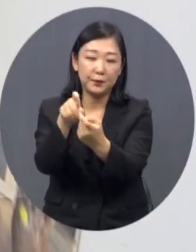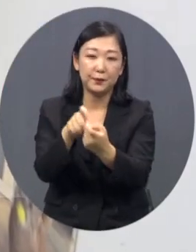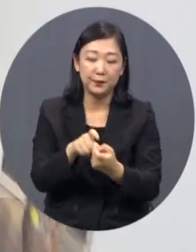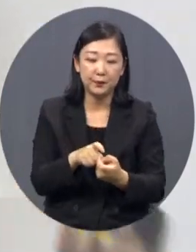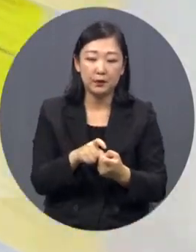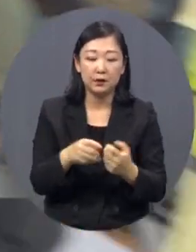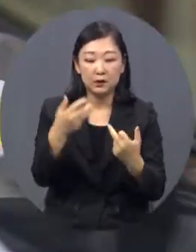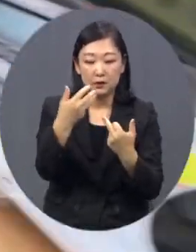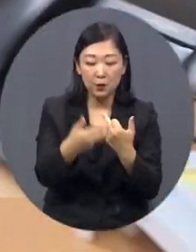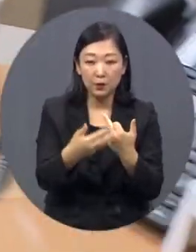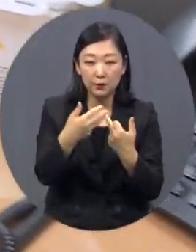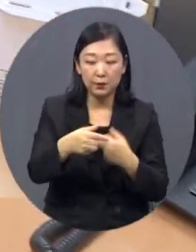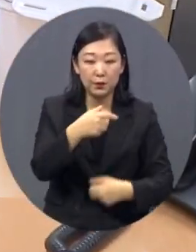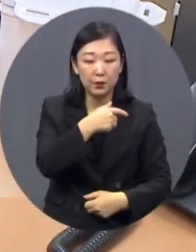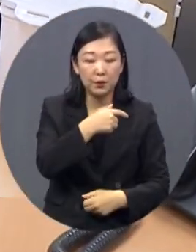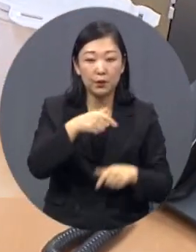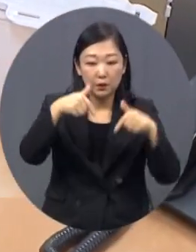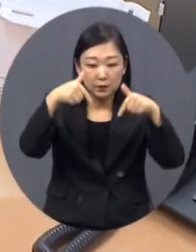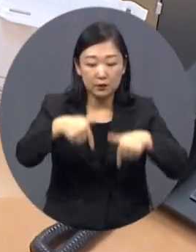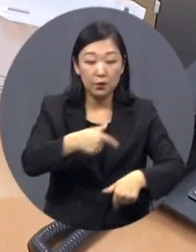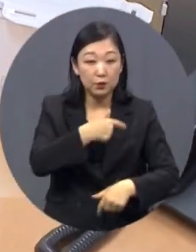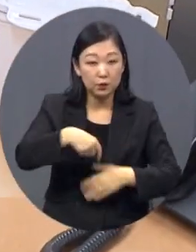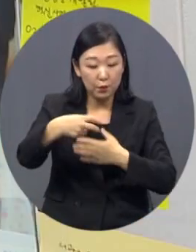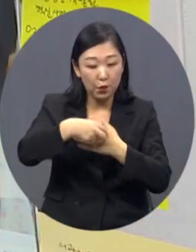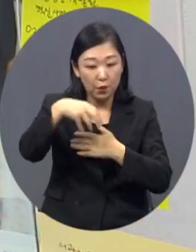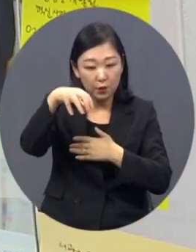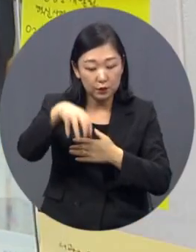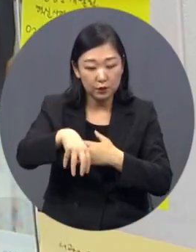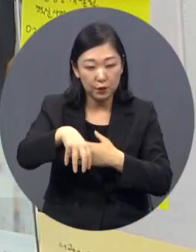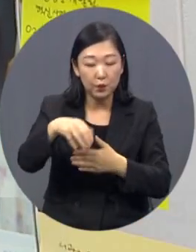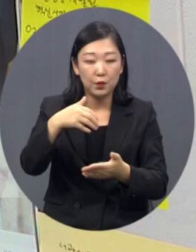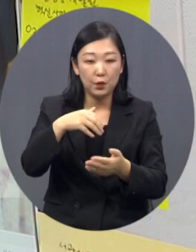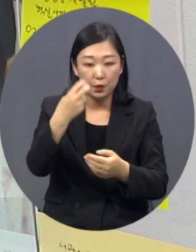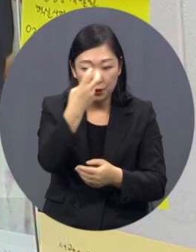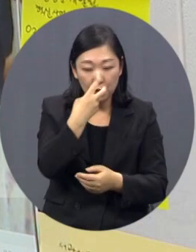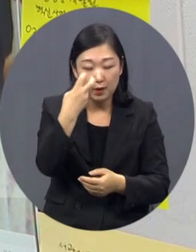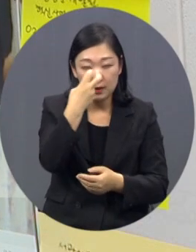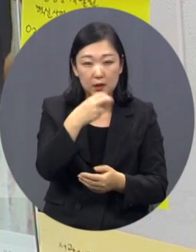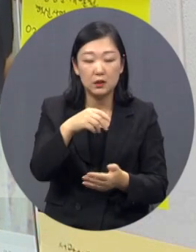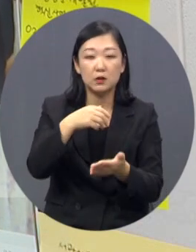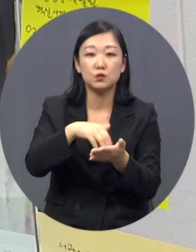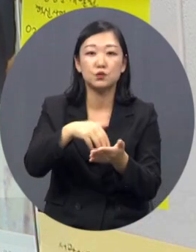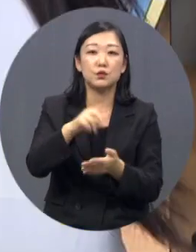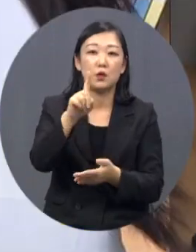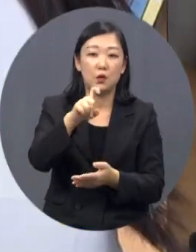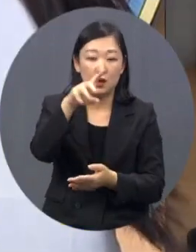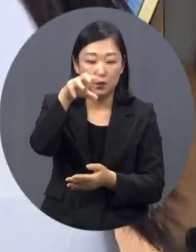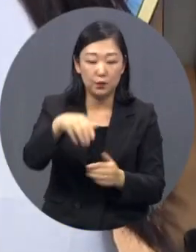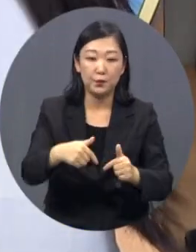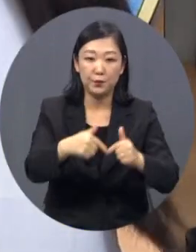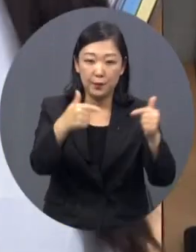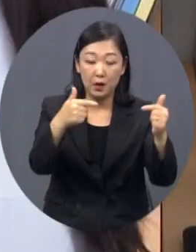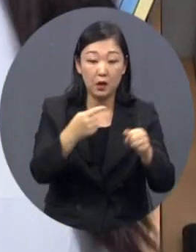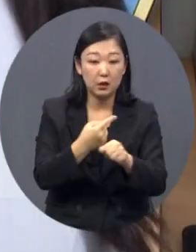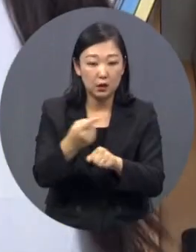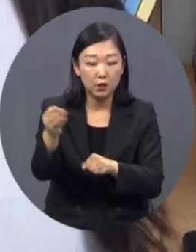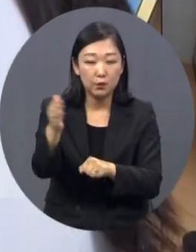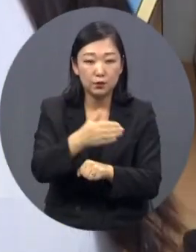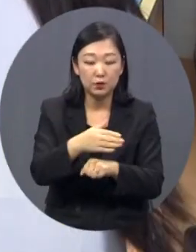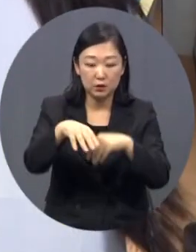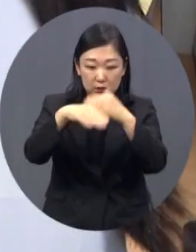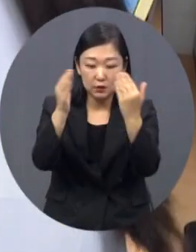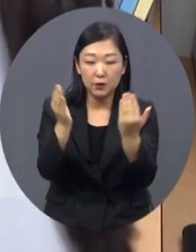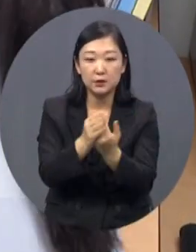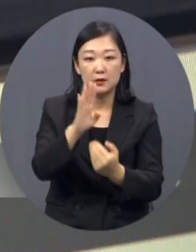서귀포시 서부보건소 관할 보건진료소 11곳으로 확대되는데 내년 1월부터는 제주지역 전체